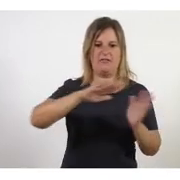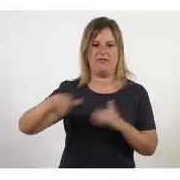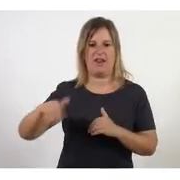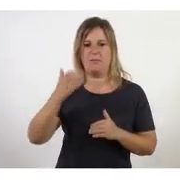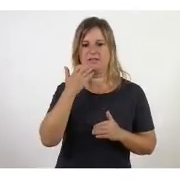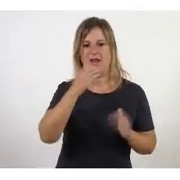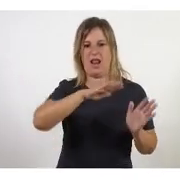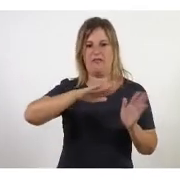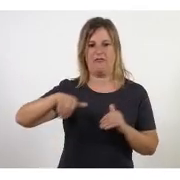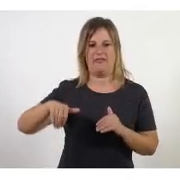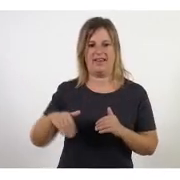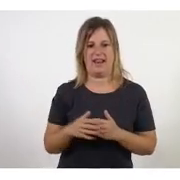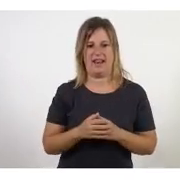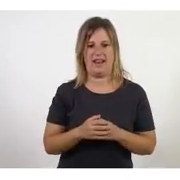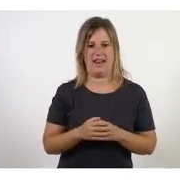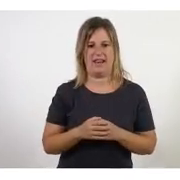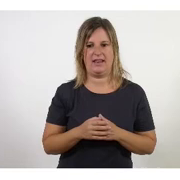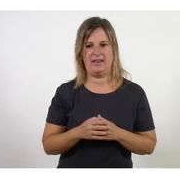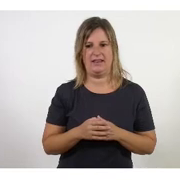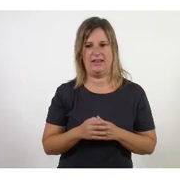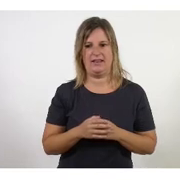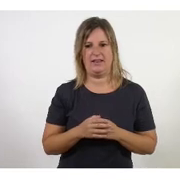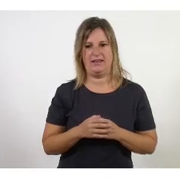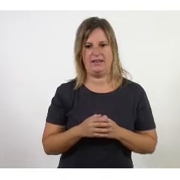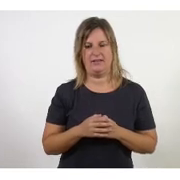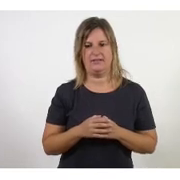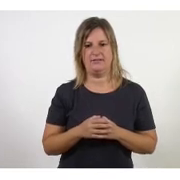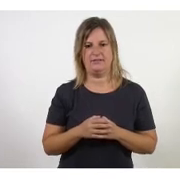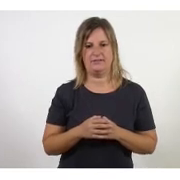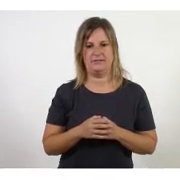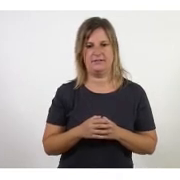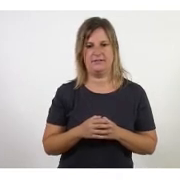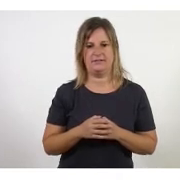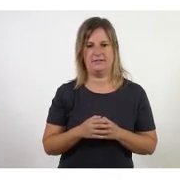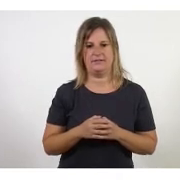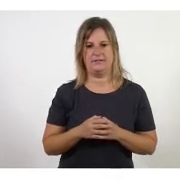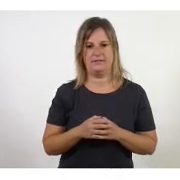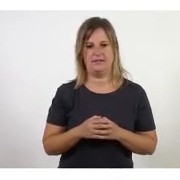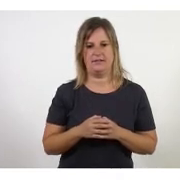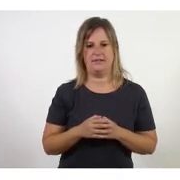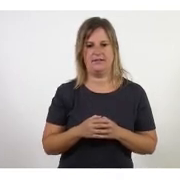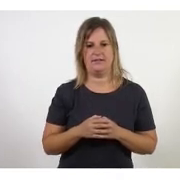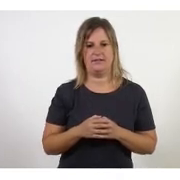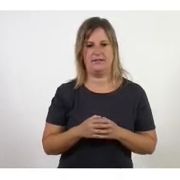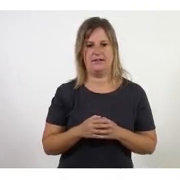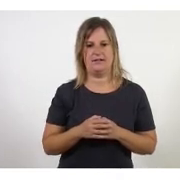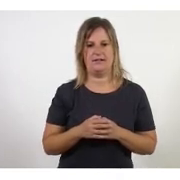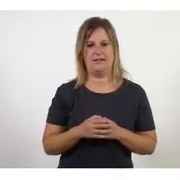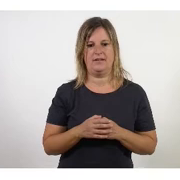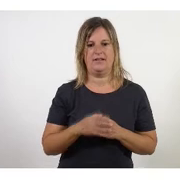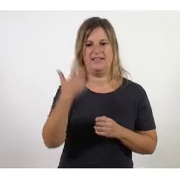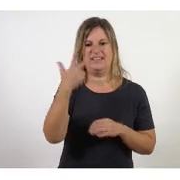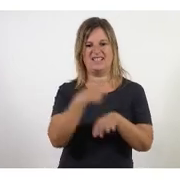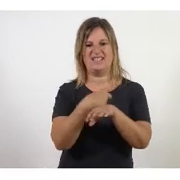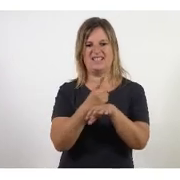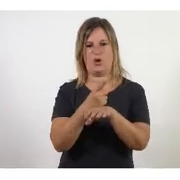final. Al final, per cert, al final, anoto, fixeu-vos, al final, una cosa que fa aquesta app gratuïta és ficar-nos 3 segons